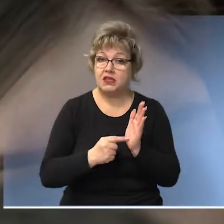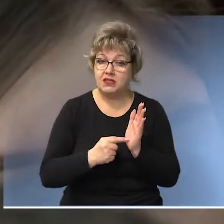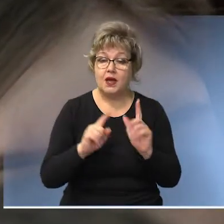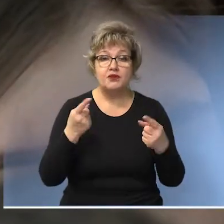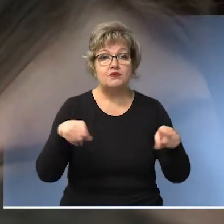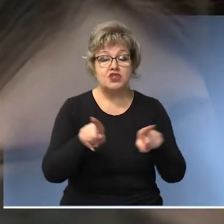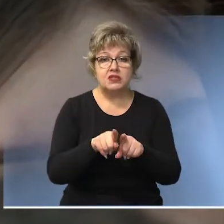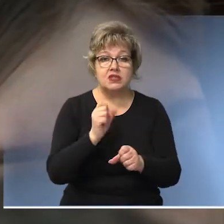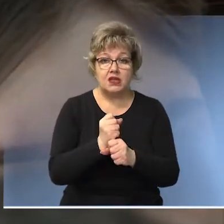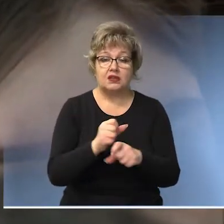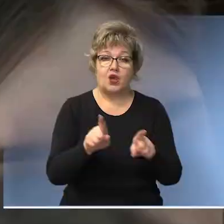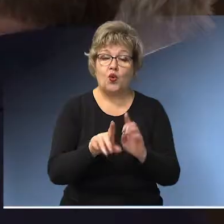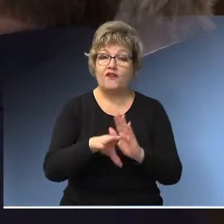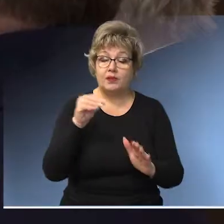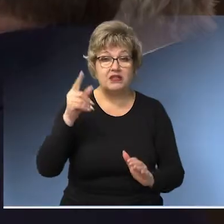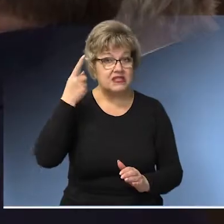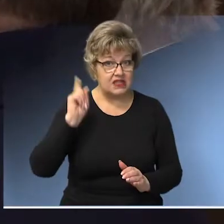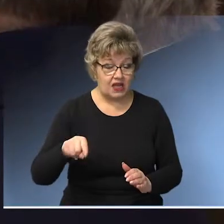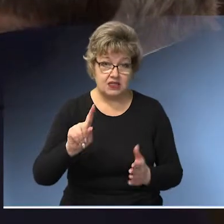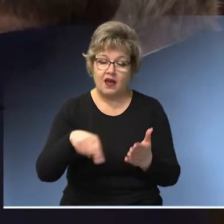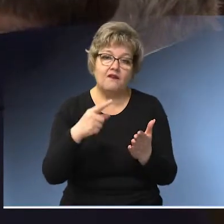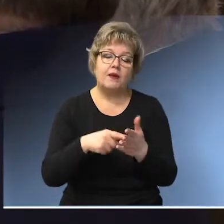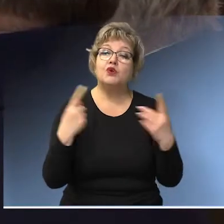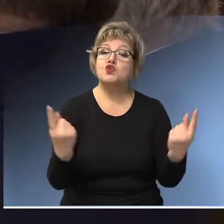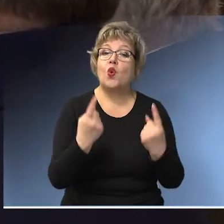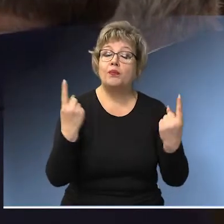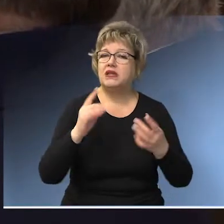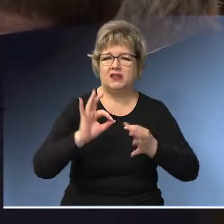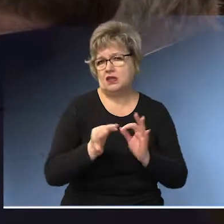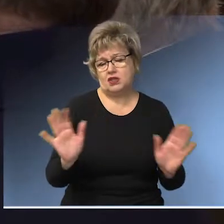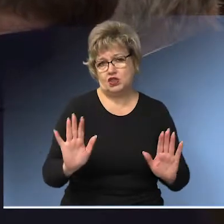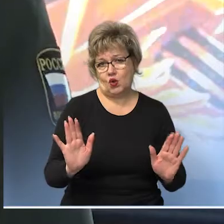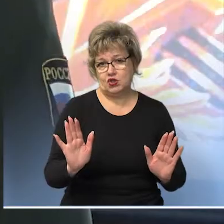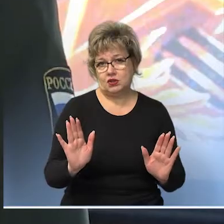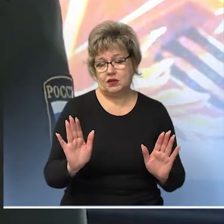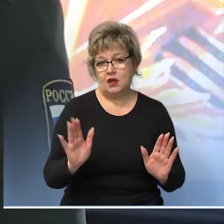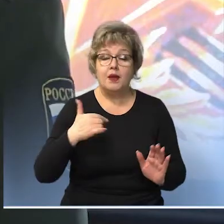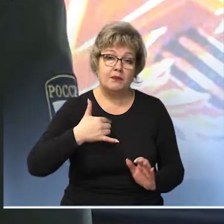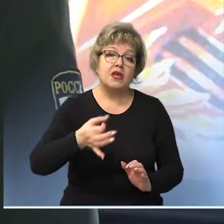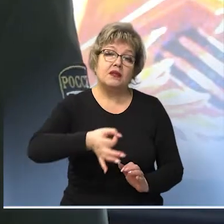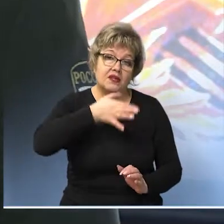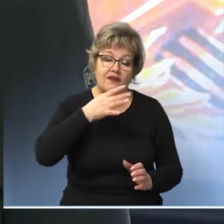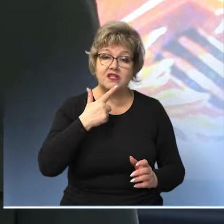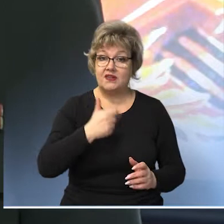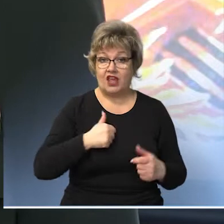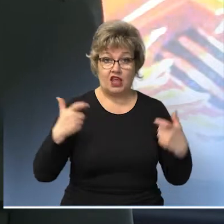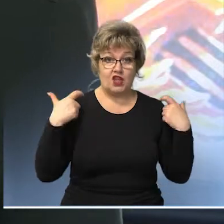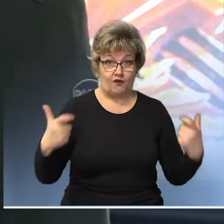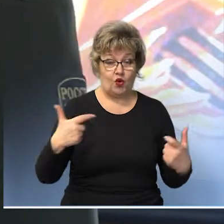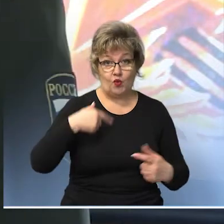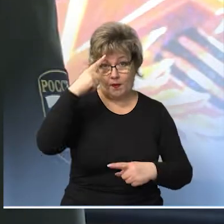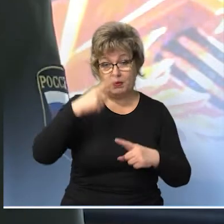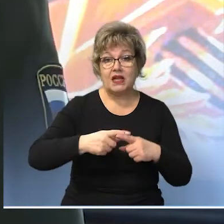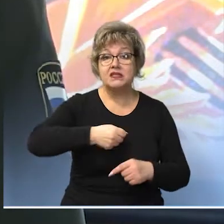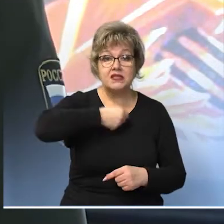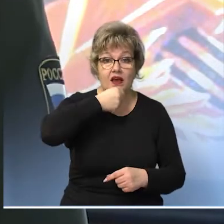поделиться, почему он сделал такой выбор. Знаете, вопрос вроде бы такой обыденный, да, несложный. Мне просто нравилась военная форма, потому что